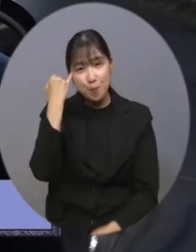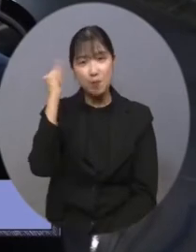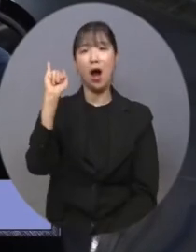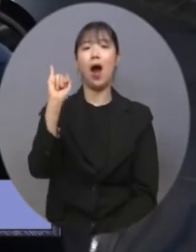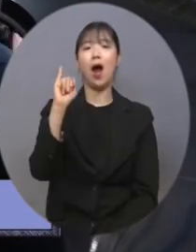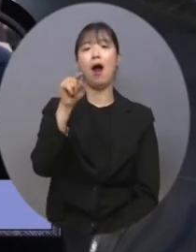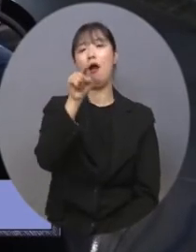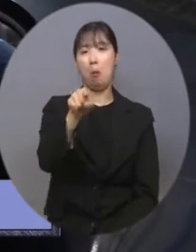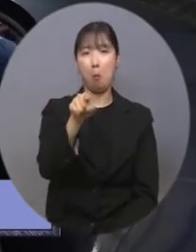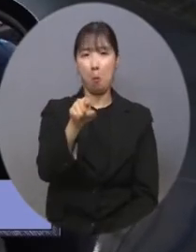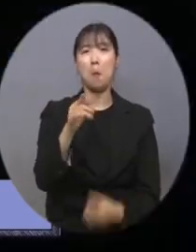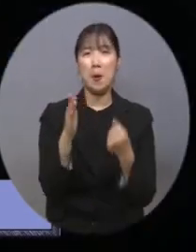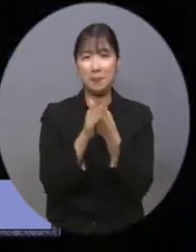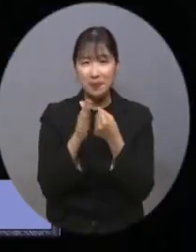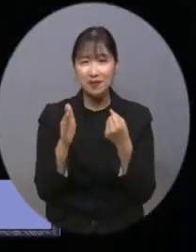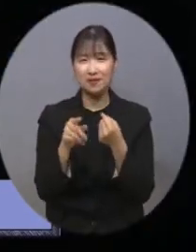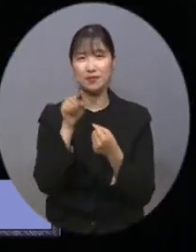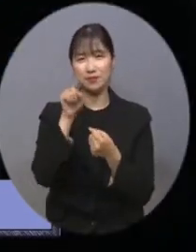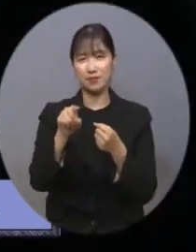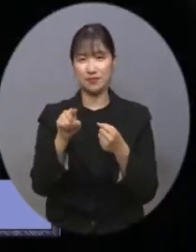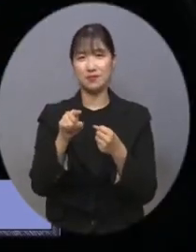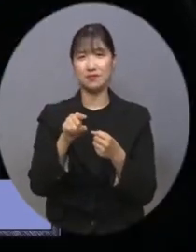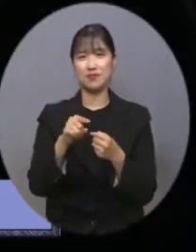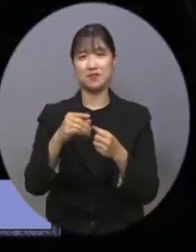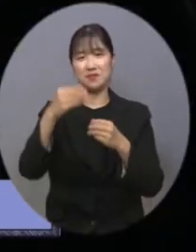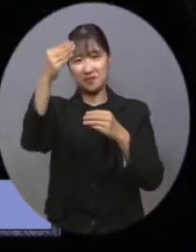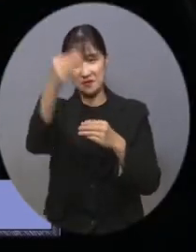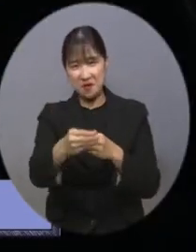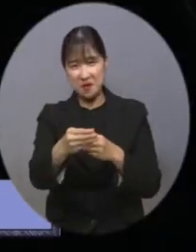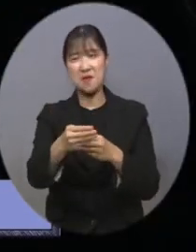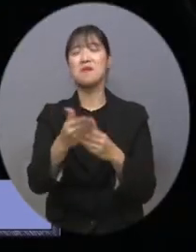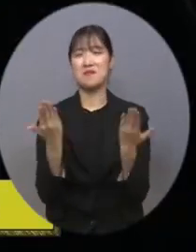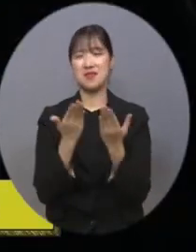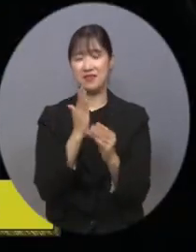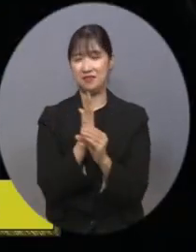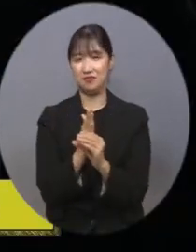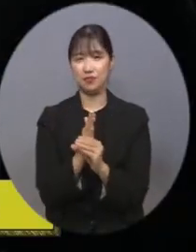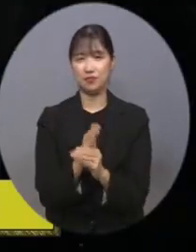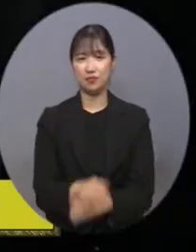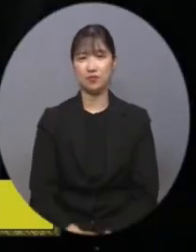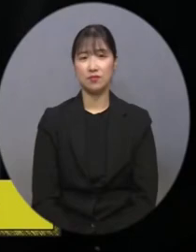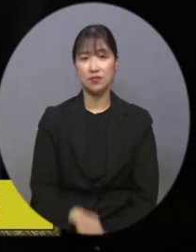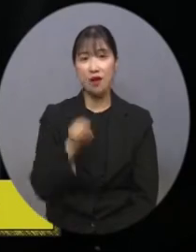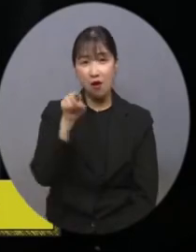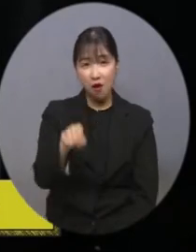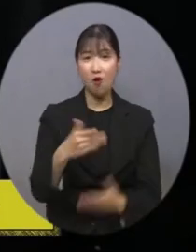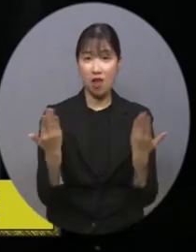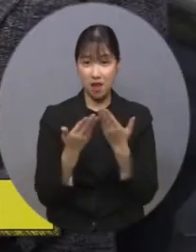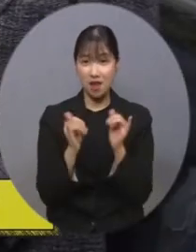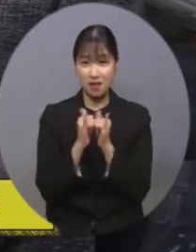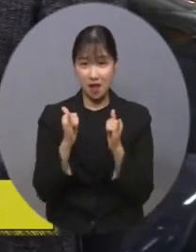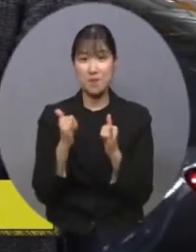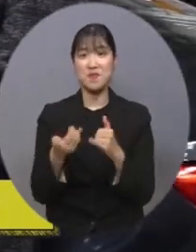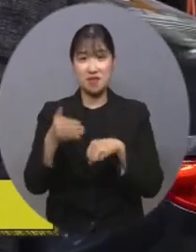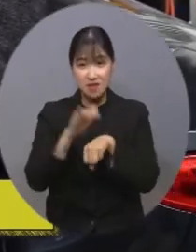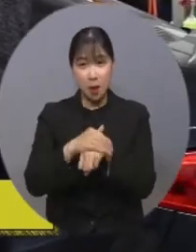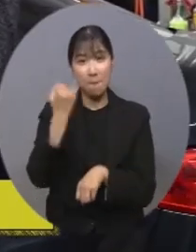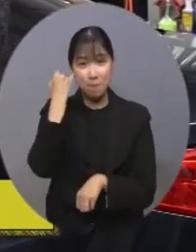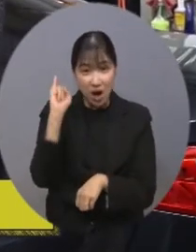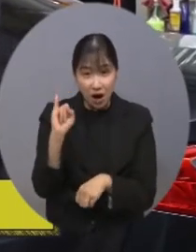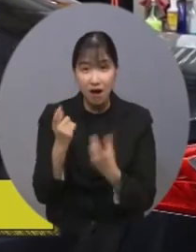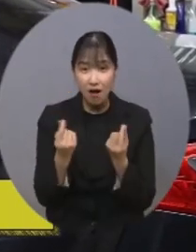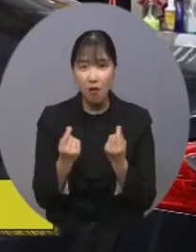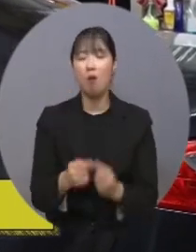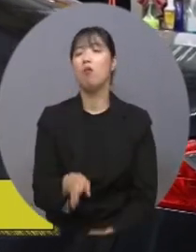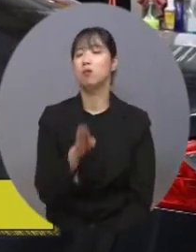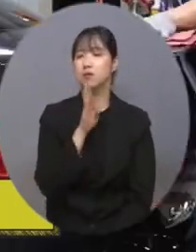나오고 직원들에서 아이디어가 나와가지고 이런 식으로 저희들이 만들어서 끼우고 지금 작업하고 있습니다. 그러면 이거는 위드림 직원분들이 네. 직접 아이디어를 네, 내신